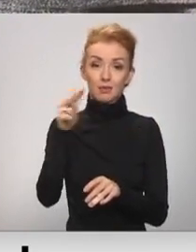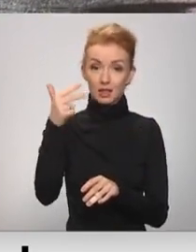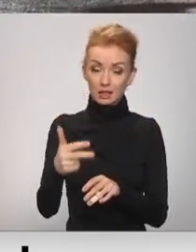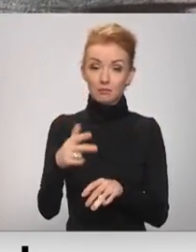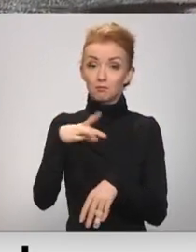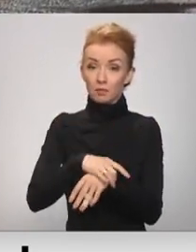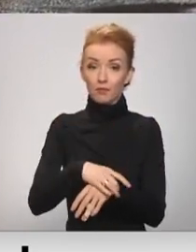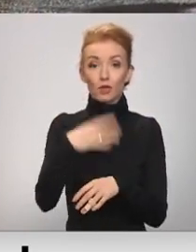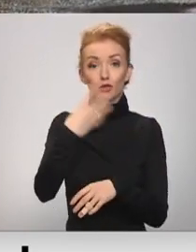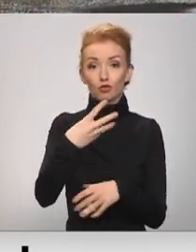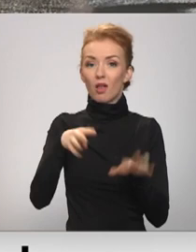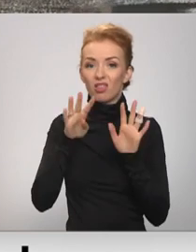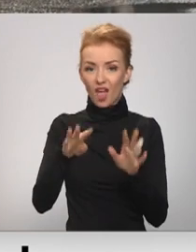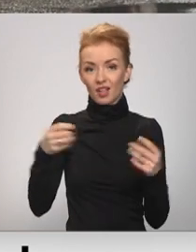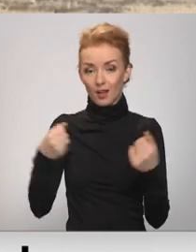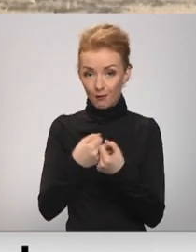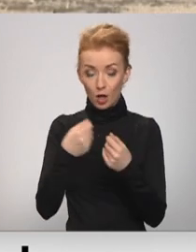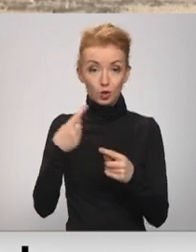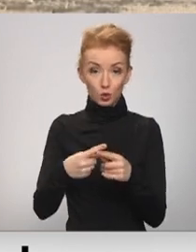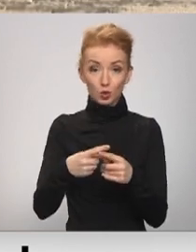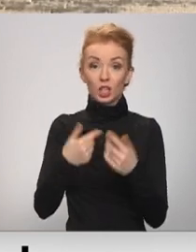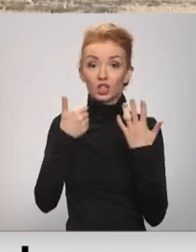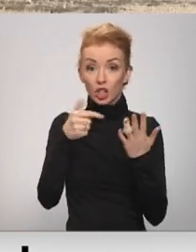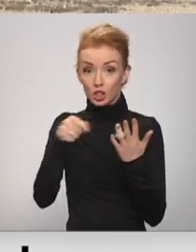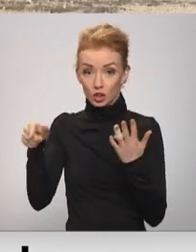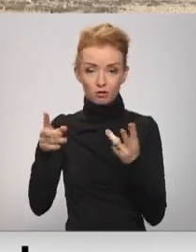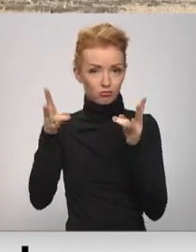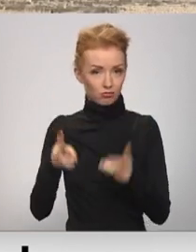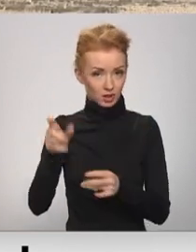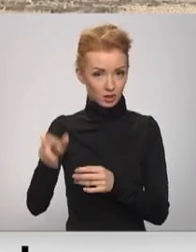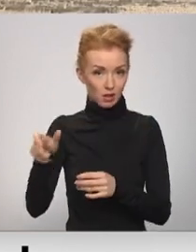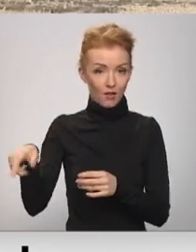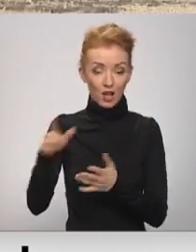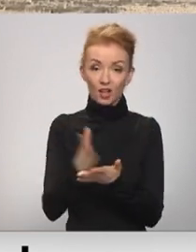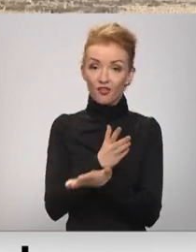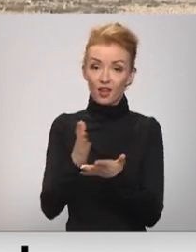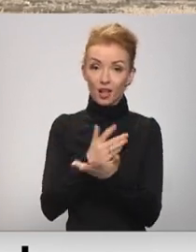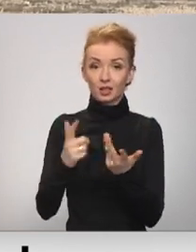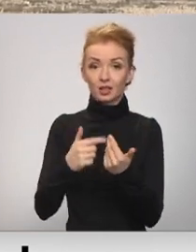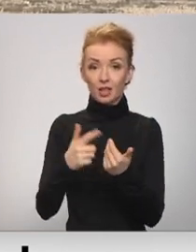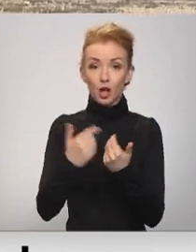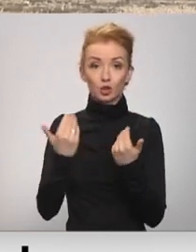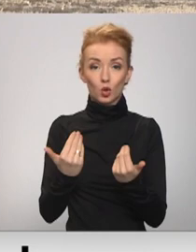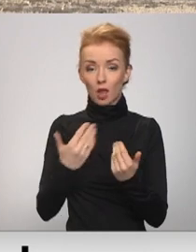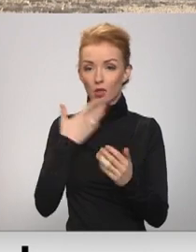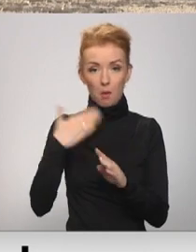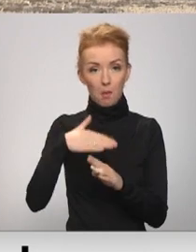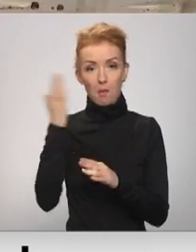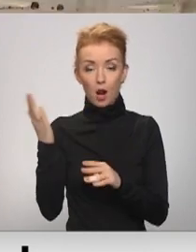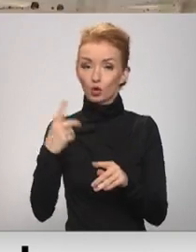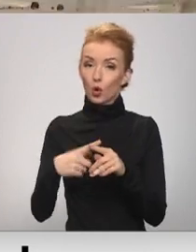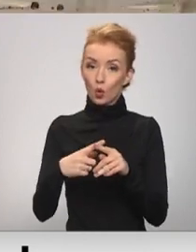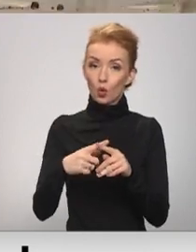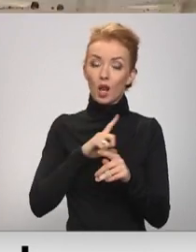reģistrēti 49 satiksmes negadījumi. 6 no tiem cietuši cilvēki. Vidējais negadījumu skaits šodien nav pārsniegts.